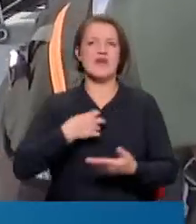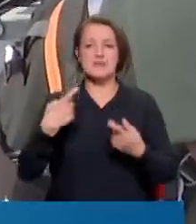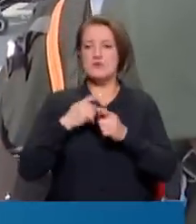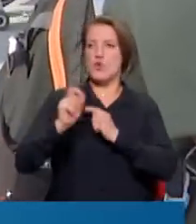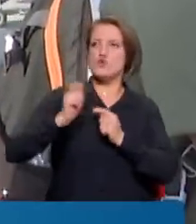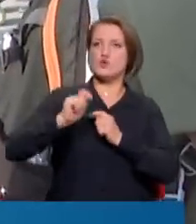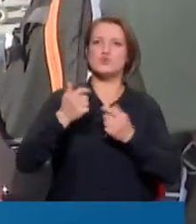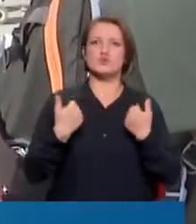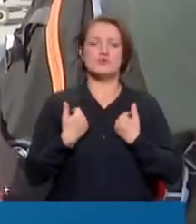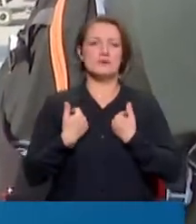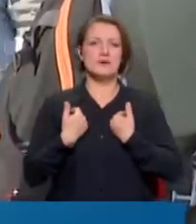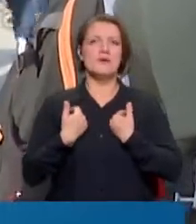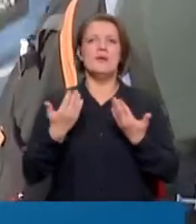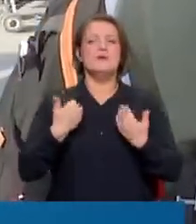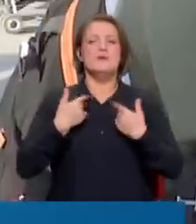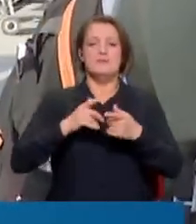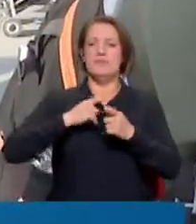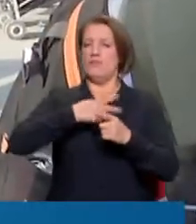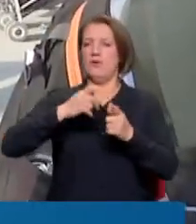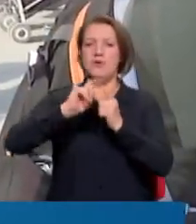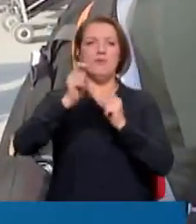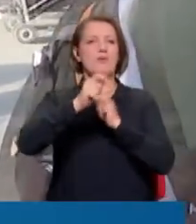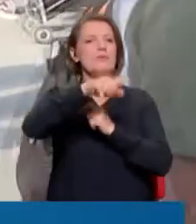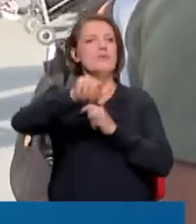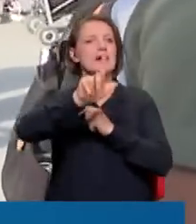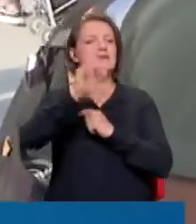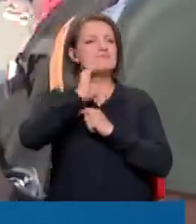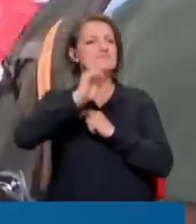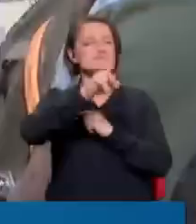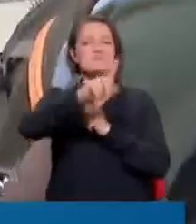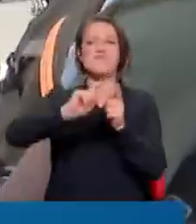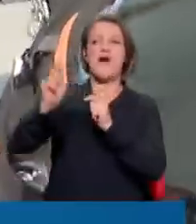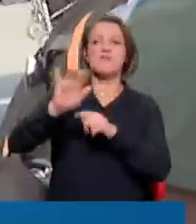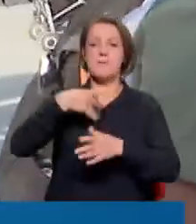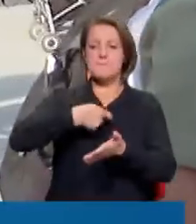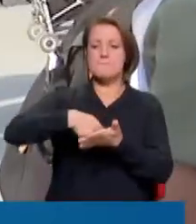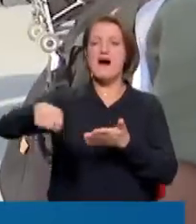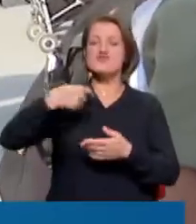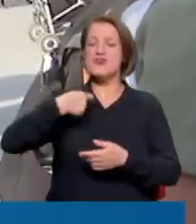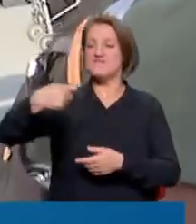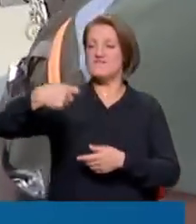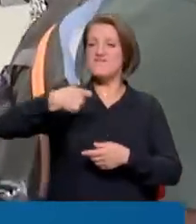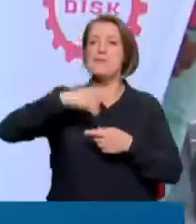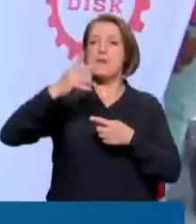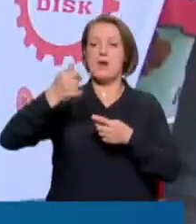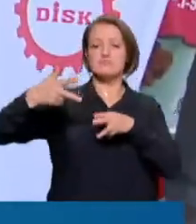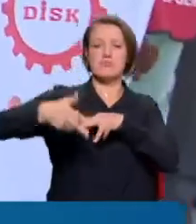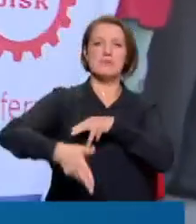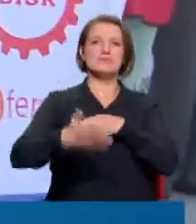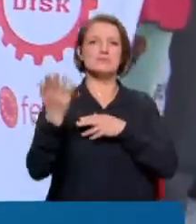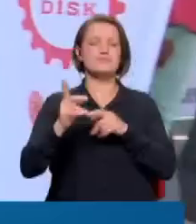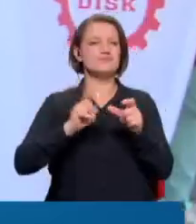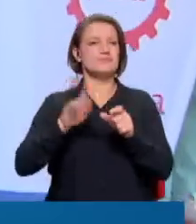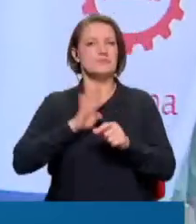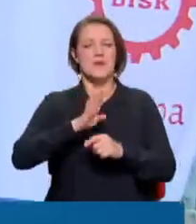biz veriyoruz vergiyi vermesi gerekenler vermiyor maaşımızı Biz vermeden onlar kesiyor zaten Çerkezoğlu